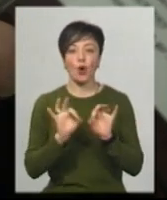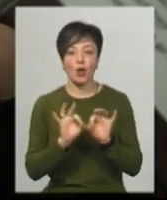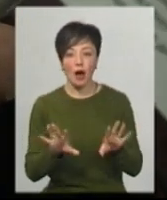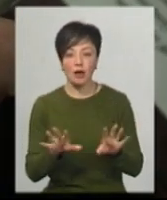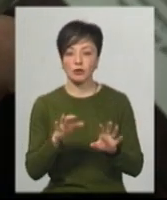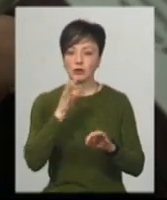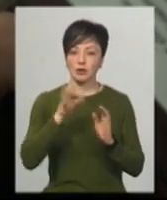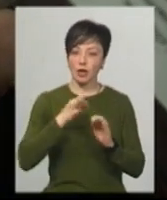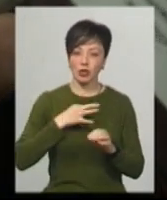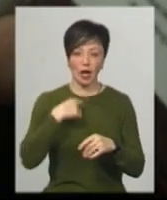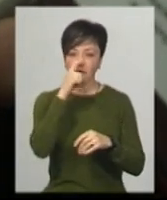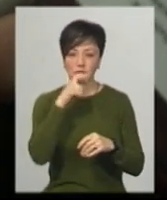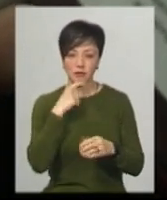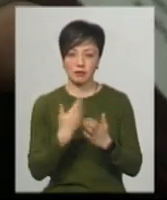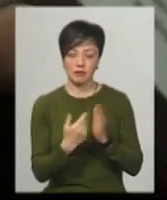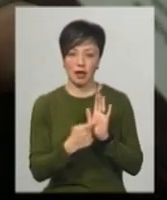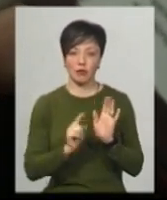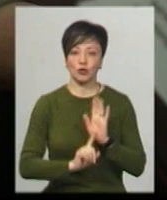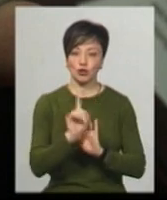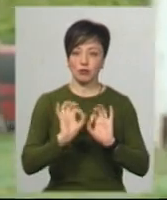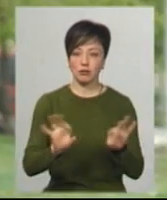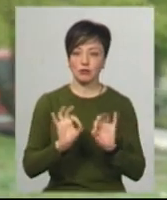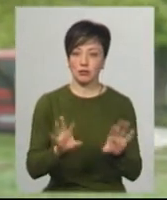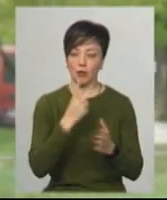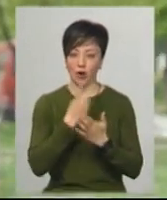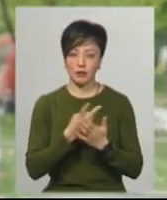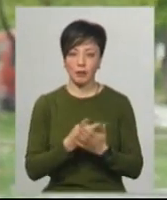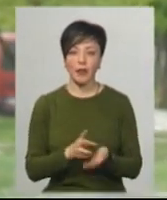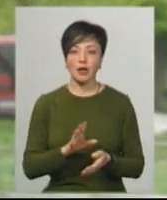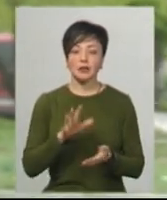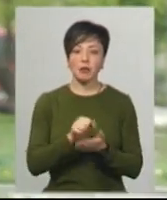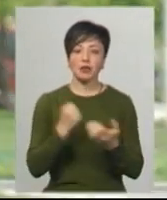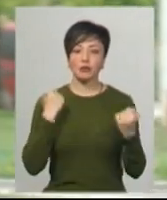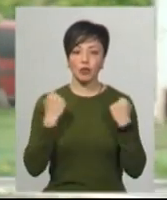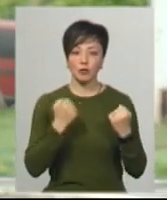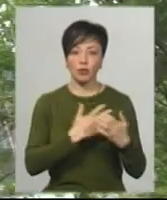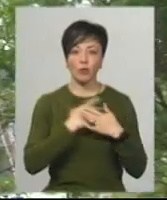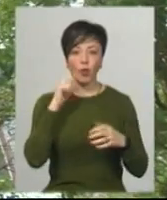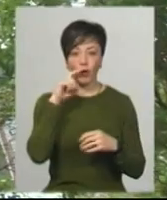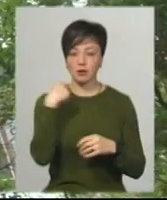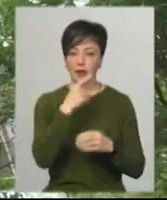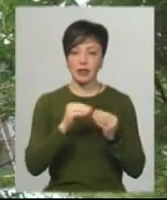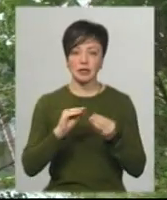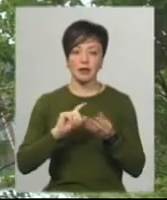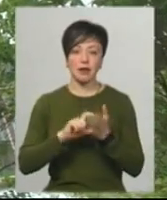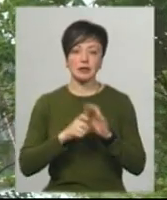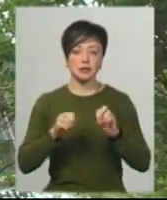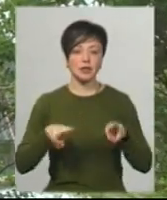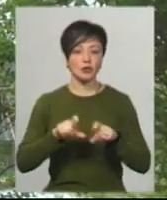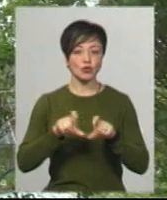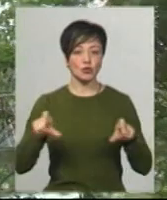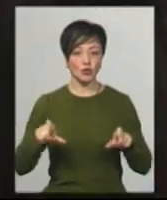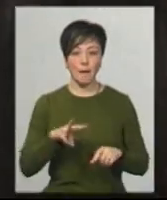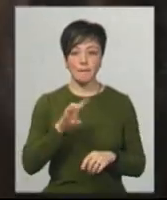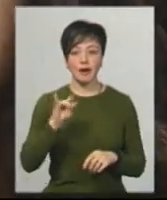він каже, що я не розумію, то я починаю показувати. Займається спортом та любить українську мову десятикласниця спеціальної школи